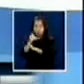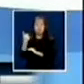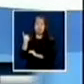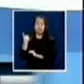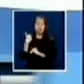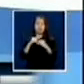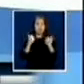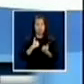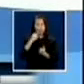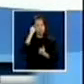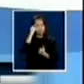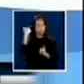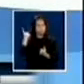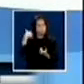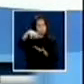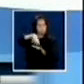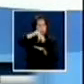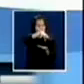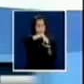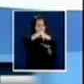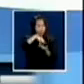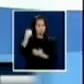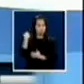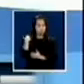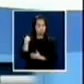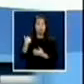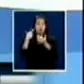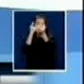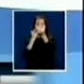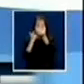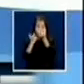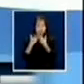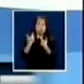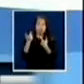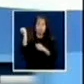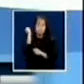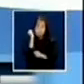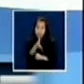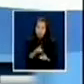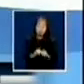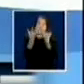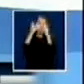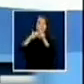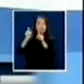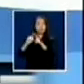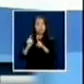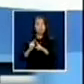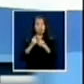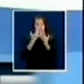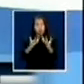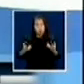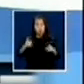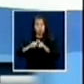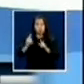มาโดยตลอดว่าอาวุธหรือสิ่งที่สามารถนำมาใช้เป็นอาวุธตลอดจนเครื่องไม้เครื่องมือที่สาม